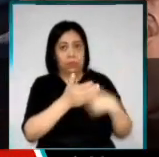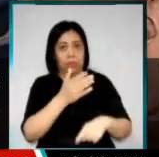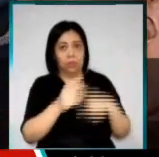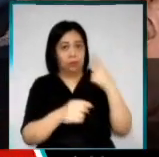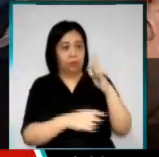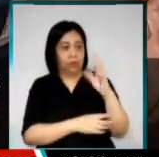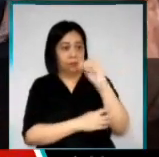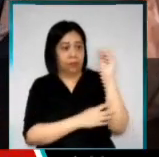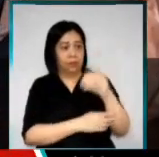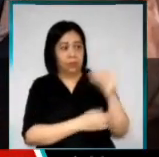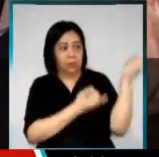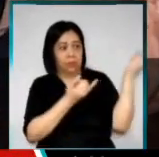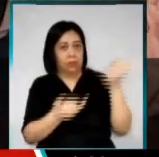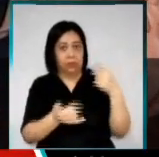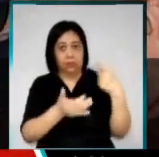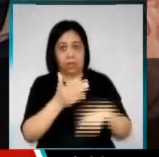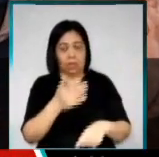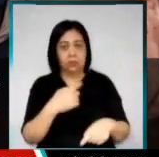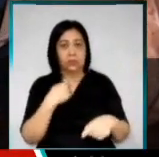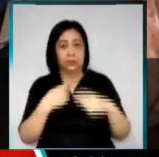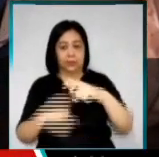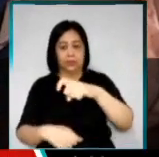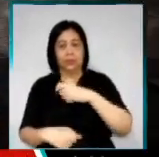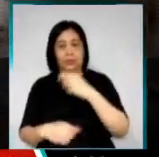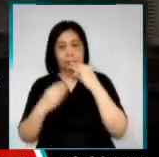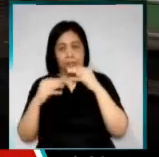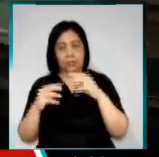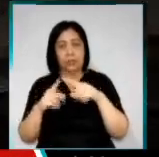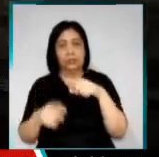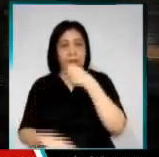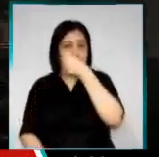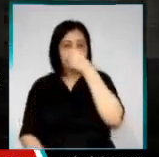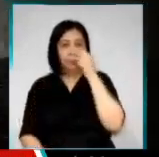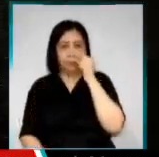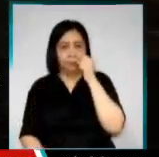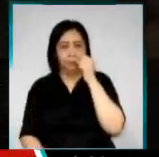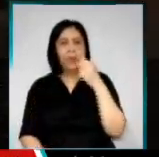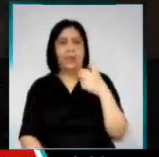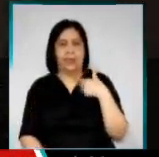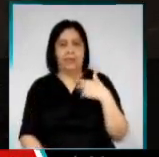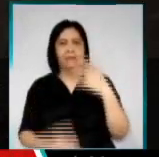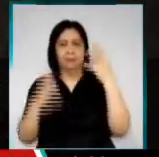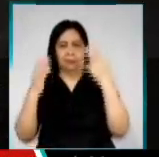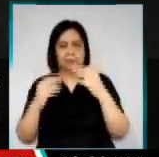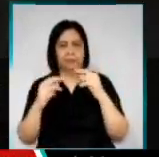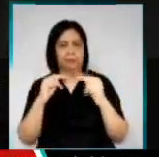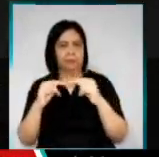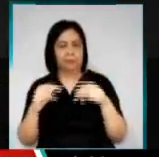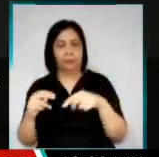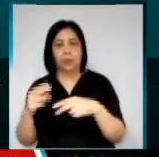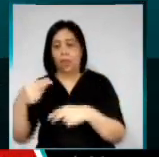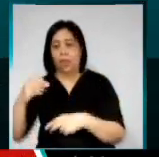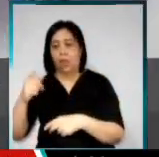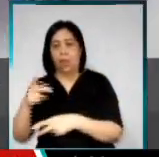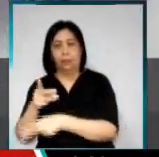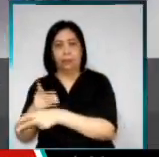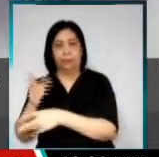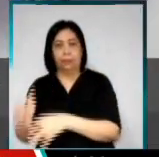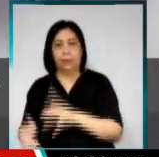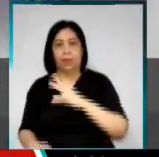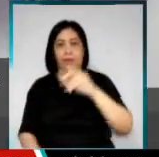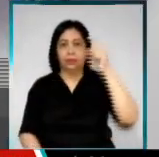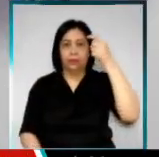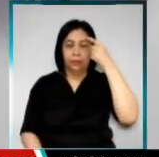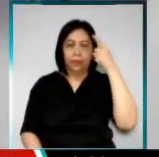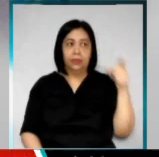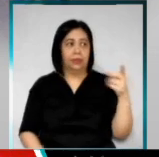Sa isang text message, sinabi ni Senate President Tito Sotto na may narating ng kompromiso ang hog raisers at pamahalaan. Si Finance Secretary